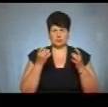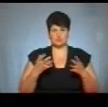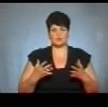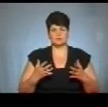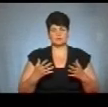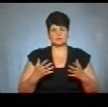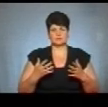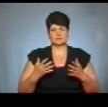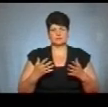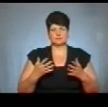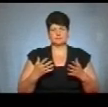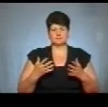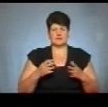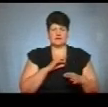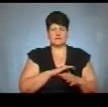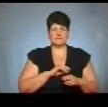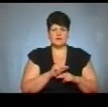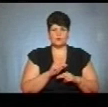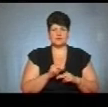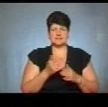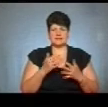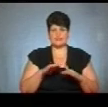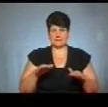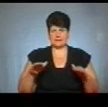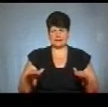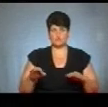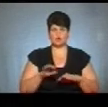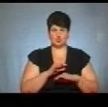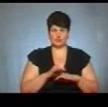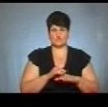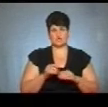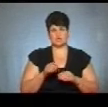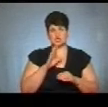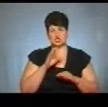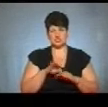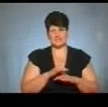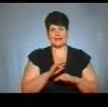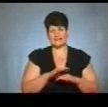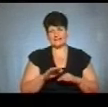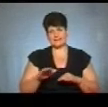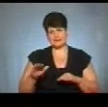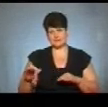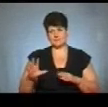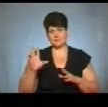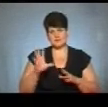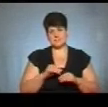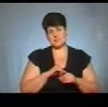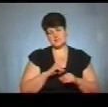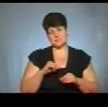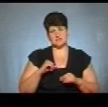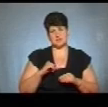не в змозі виховати стільки дітей, а коли чоловік, жінка, діти, все йде само по